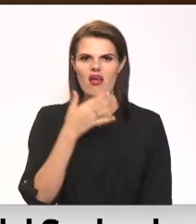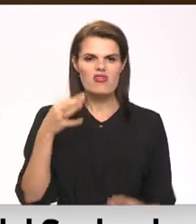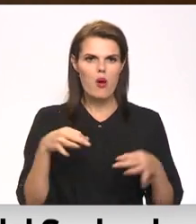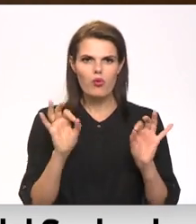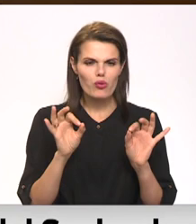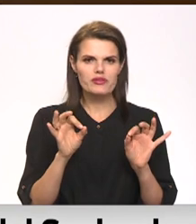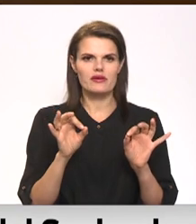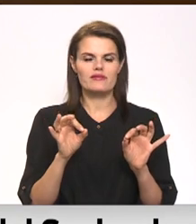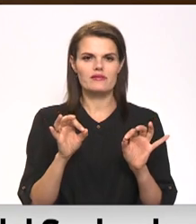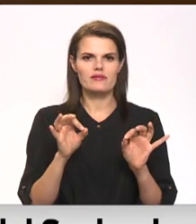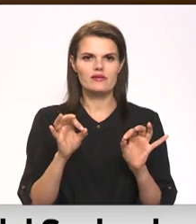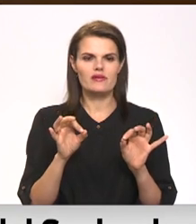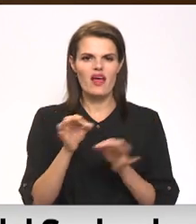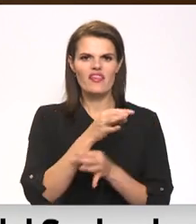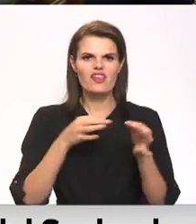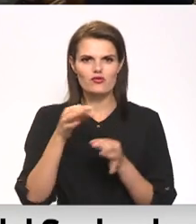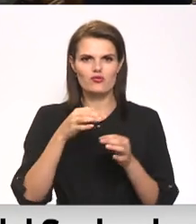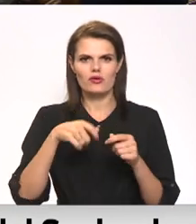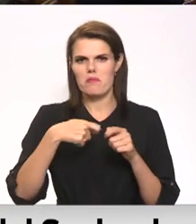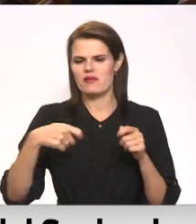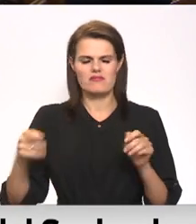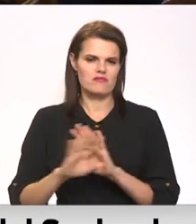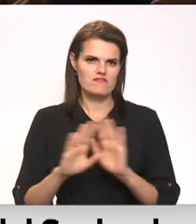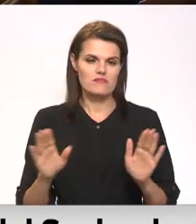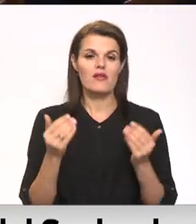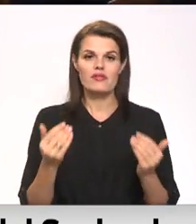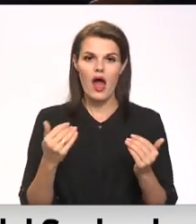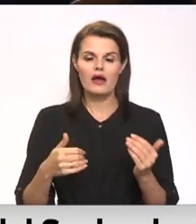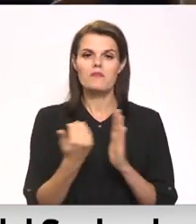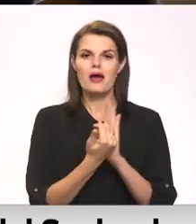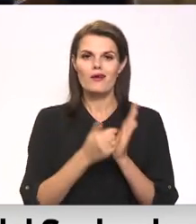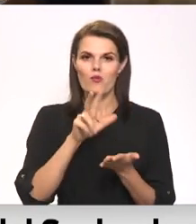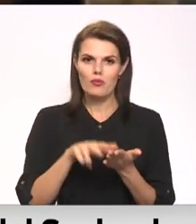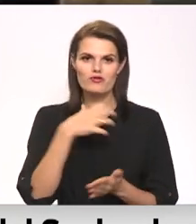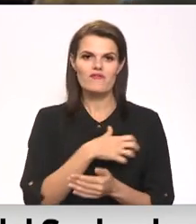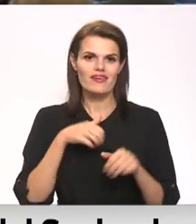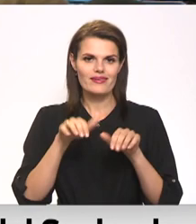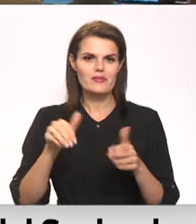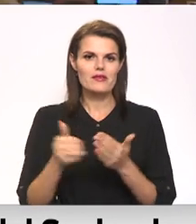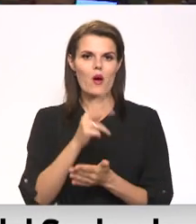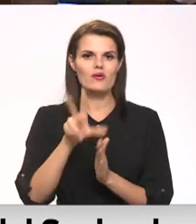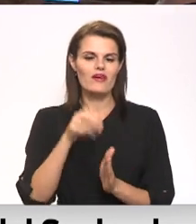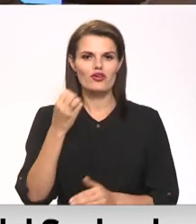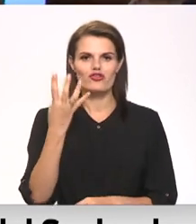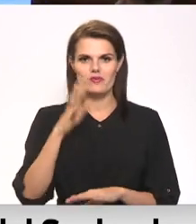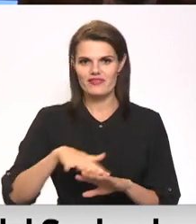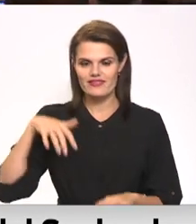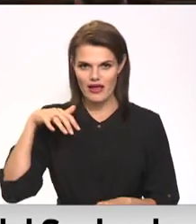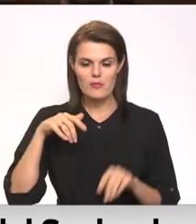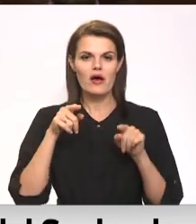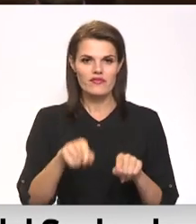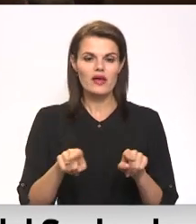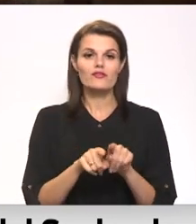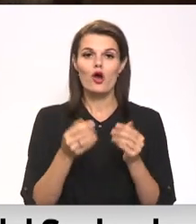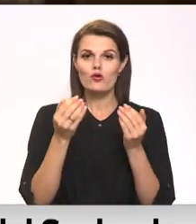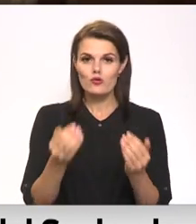nebūtisks, diskutēt bezgalīgi. Tagad par likuma pieņemšanu būs jālem jaunievēlētajai 14. Saeimai. Tas arī